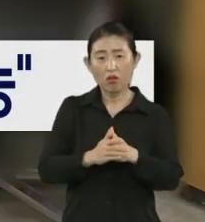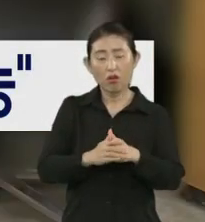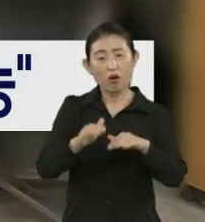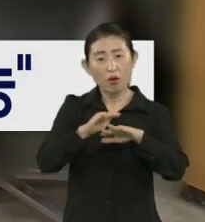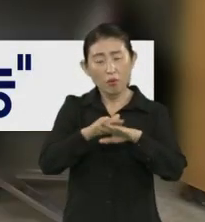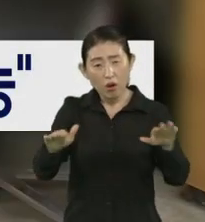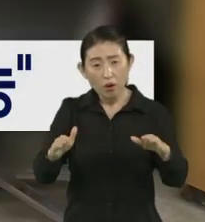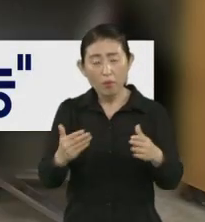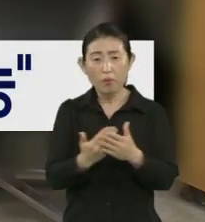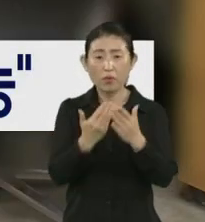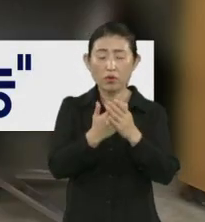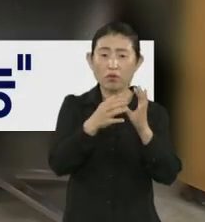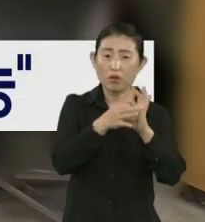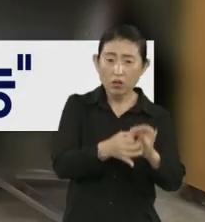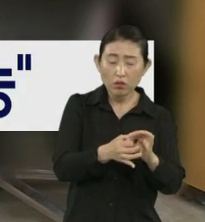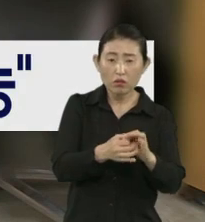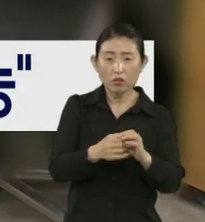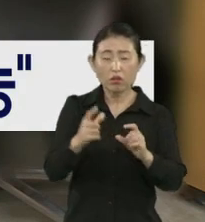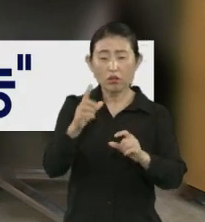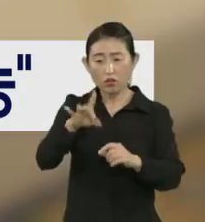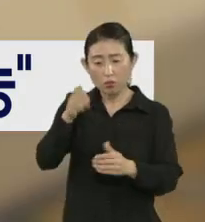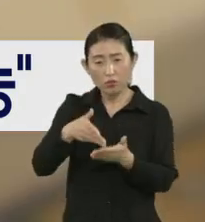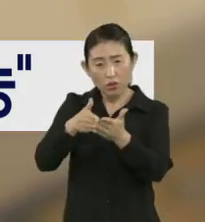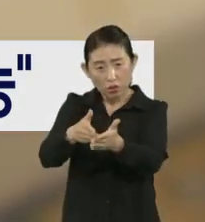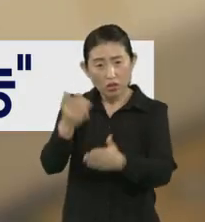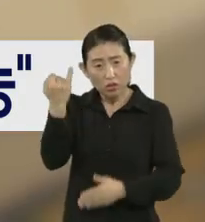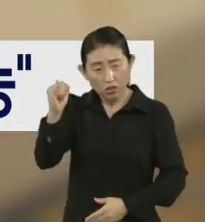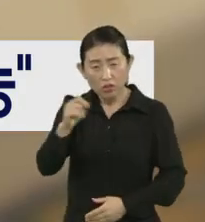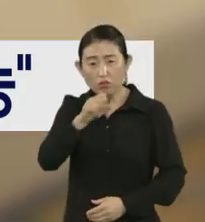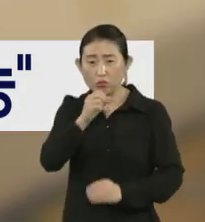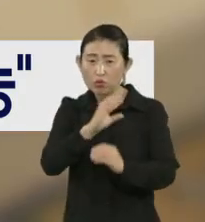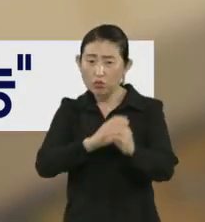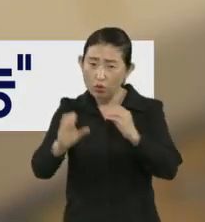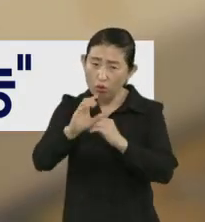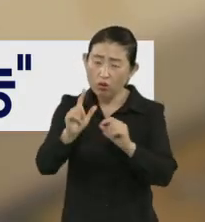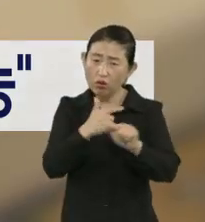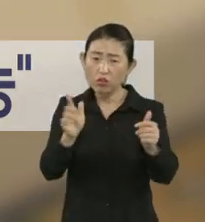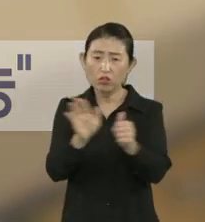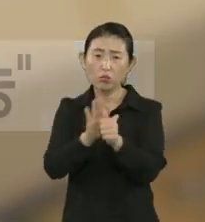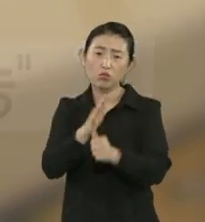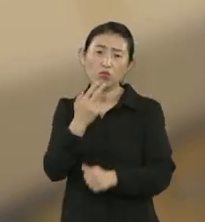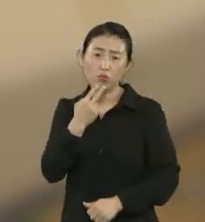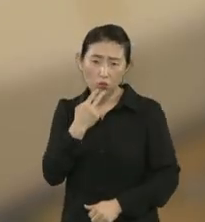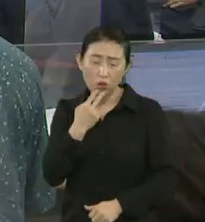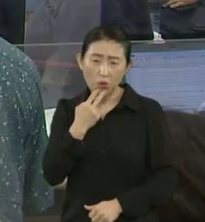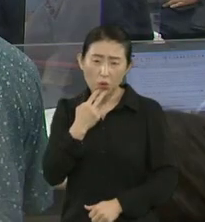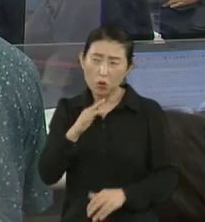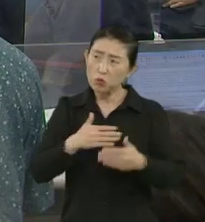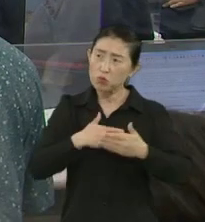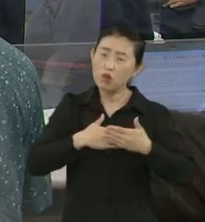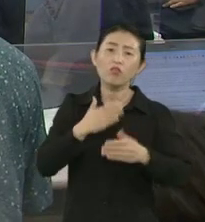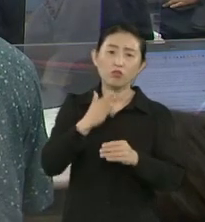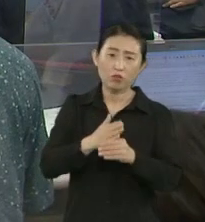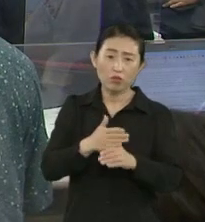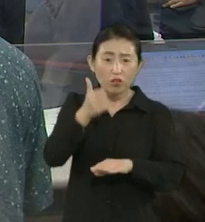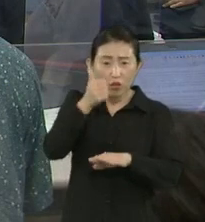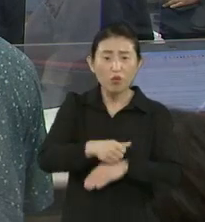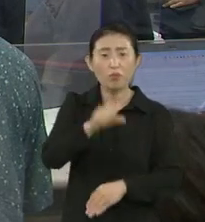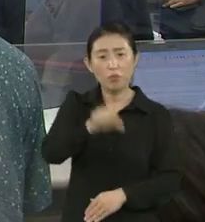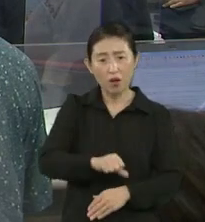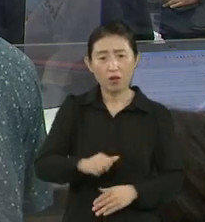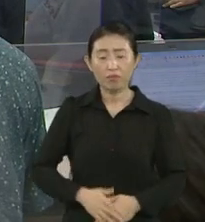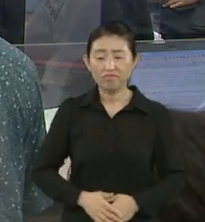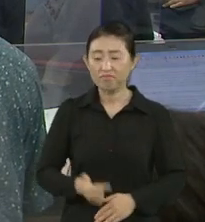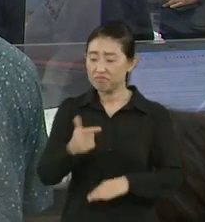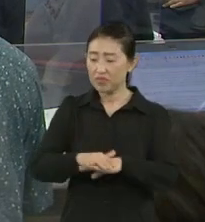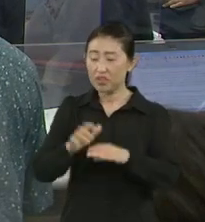지역균형발전지수나 비수도권 인센티브, 최초 제한 지자체에 제공되는 가점 등이 빠져 있어 우려가 있었습니다. 대전시는